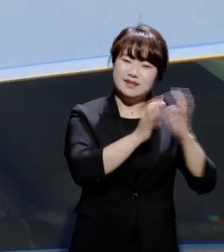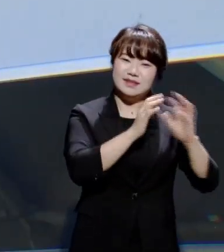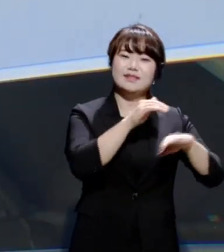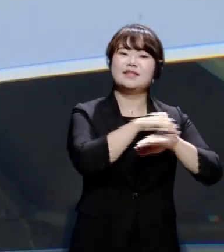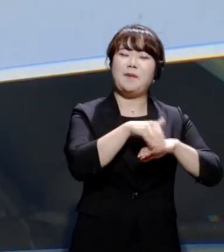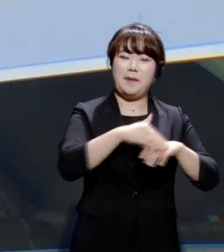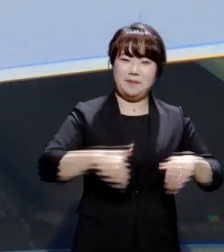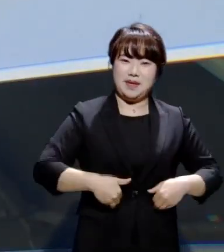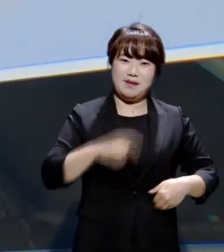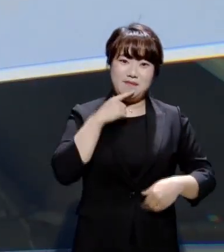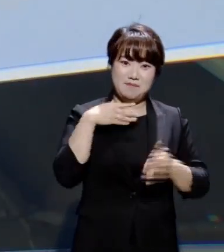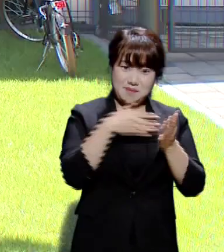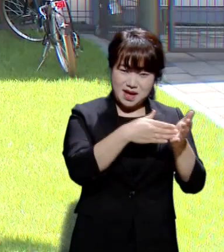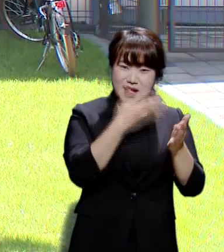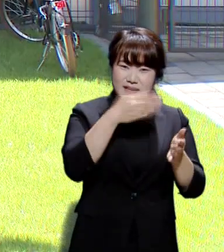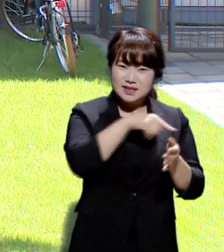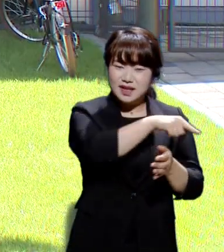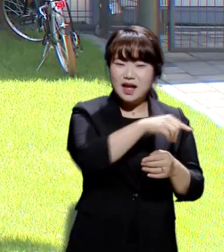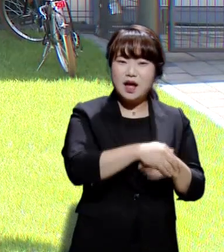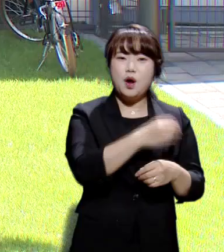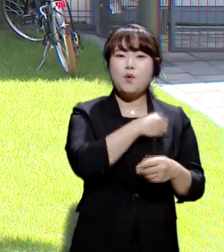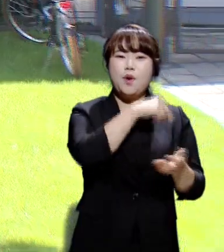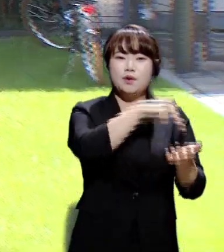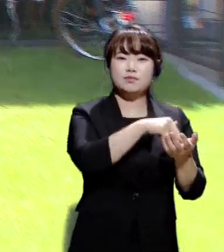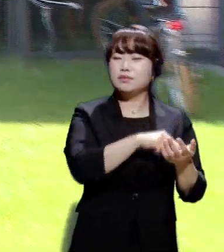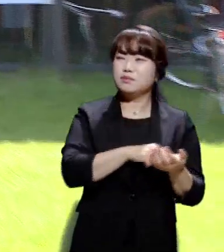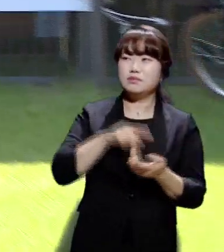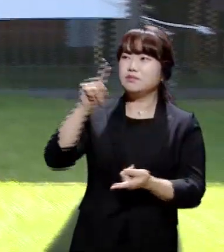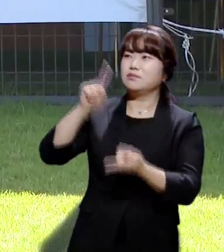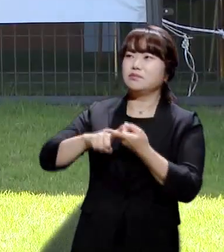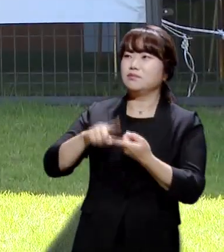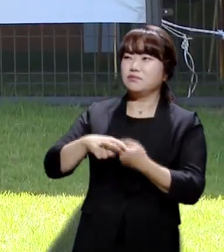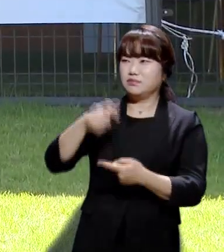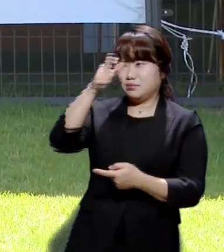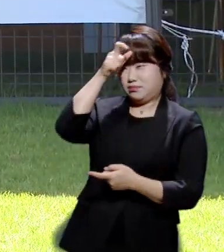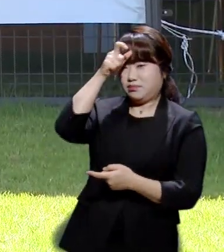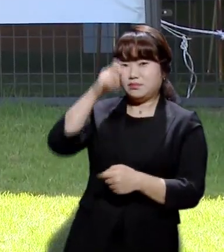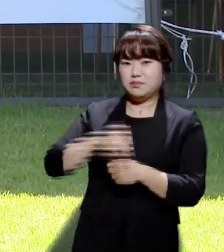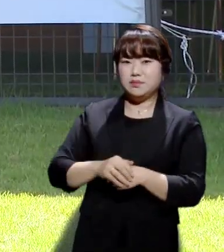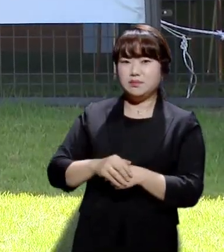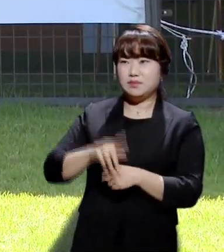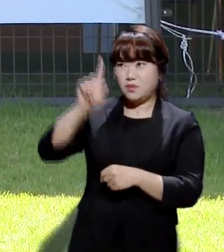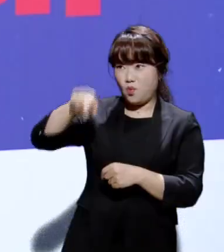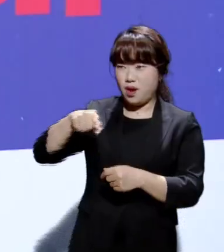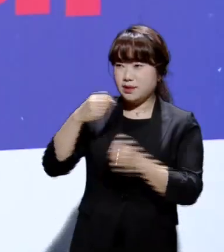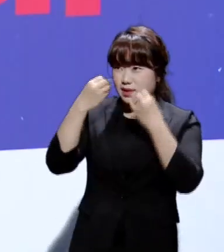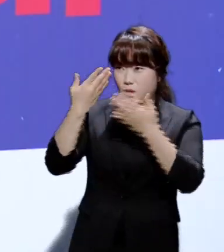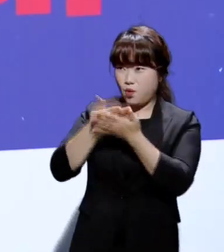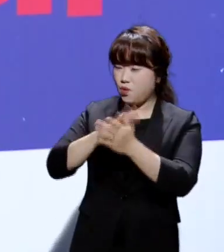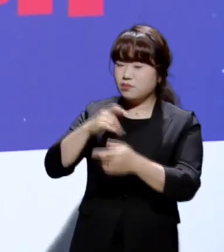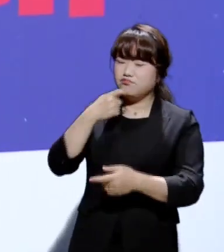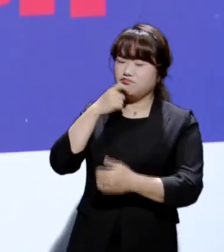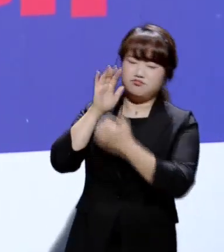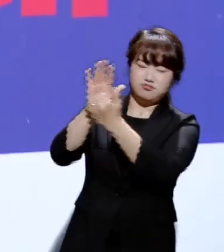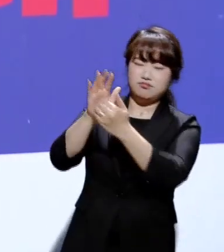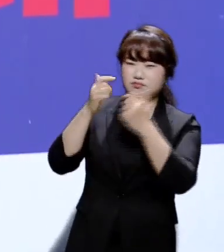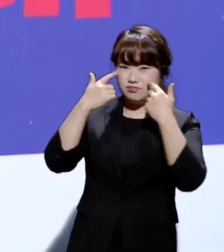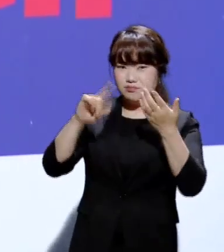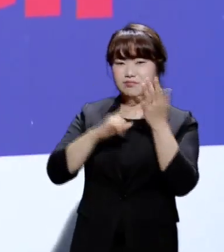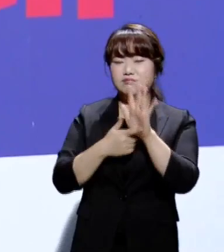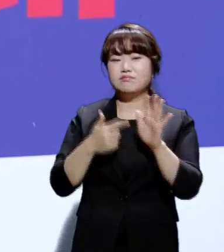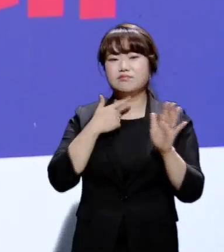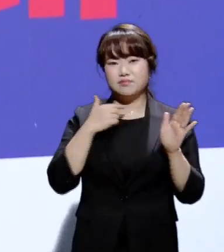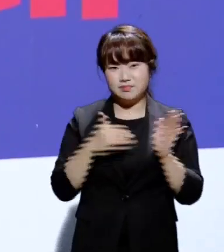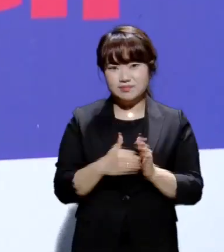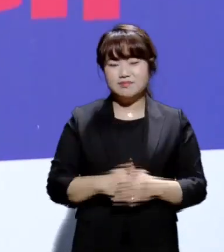계획이라고 밝혔습니다. 하지만 도봉구 회원들은 기존 코트장을 지키겠다며 반대 입장을 분명히 했습니다.